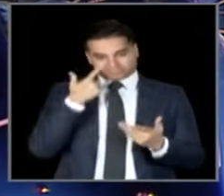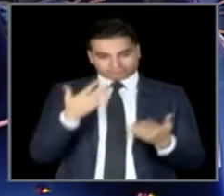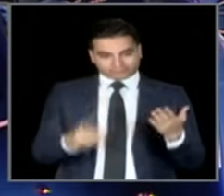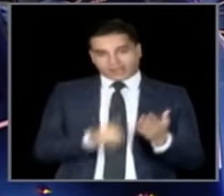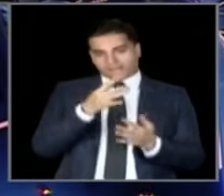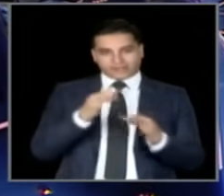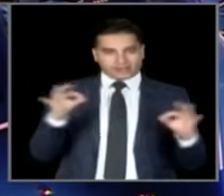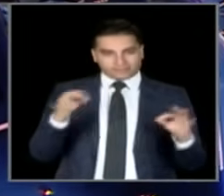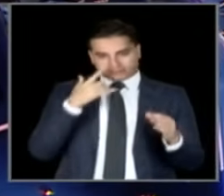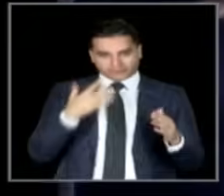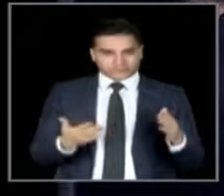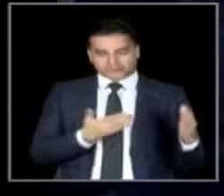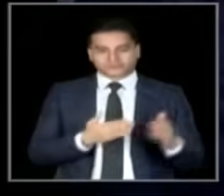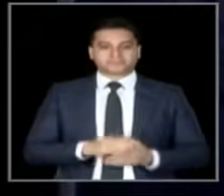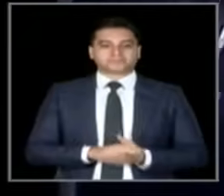لفة كاملة يا يوسف،